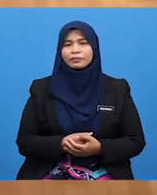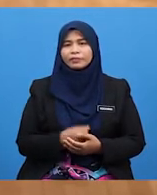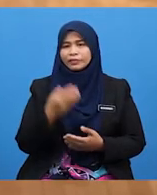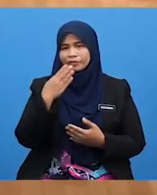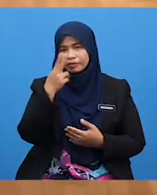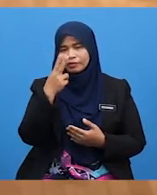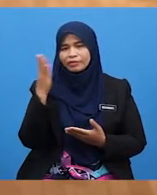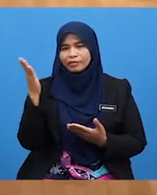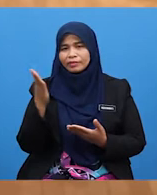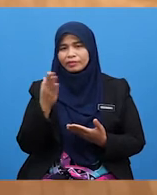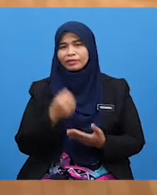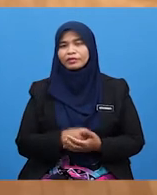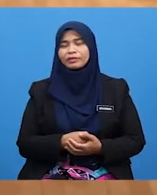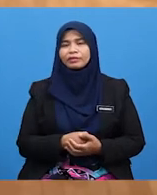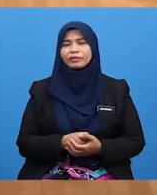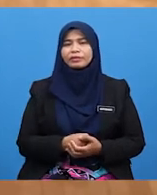Mahahu